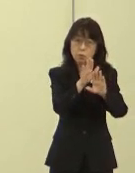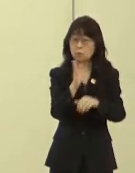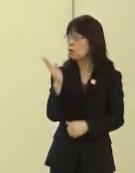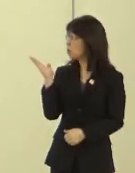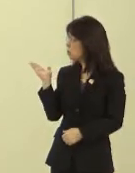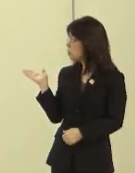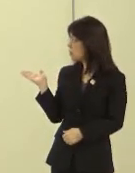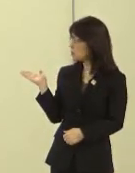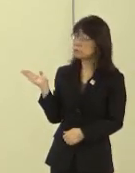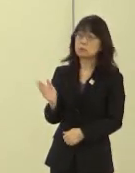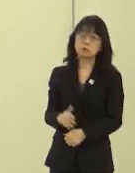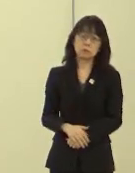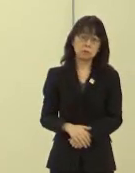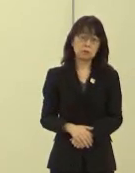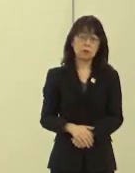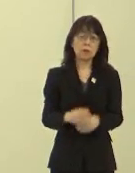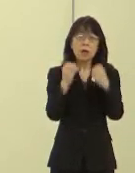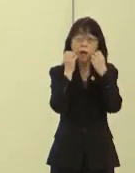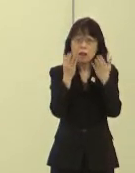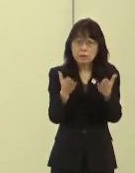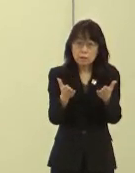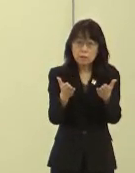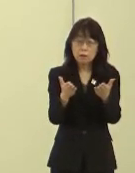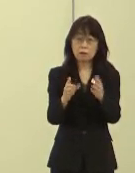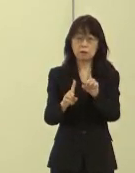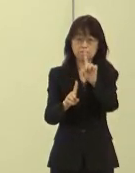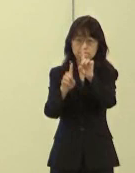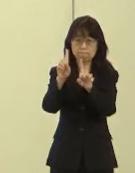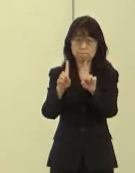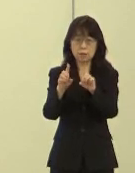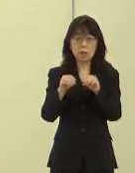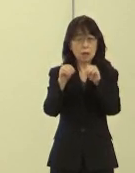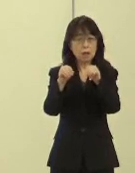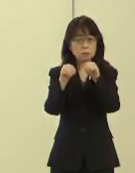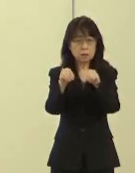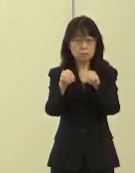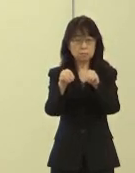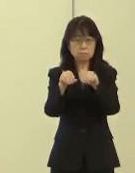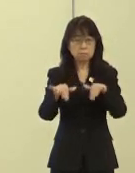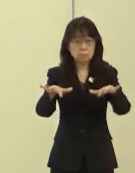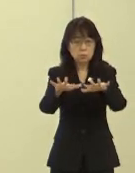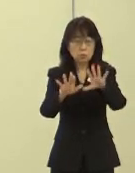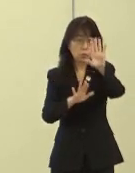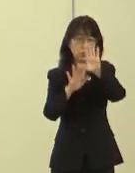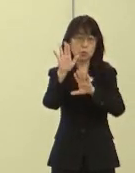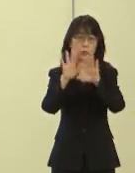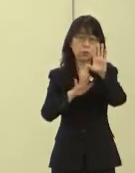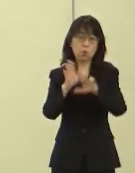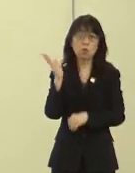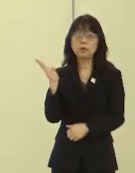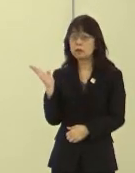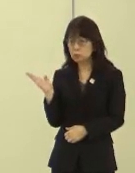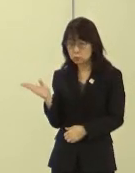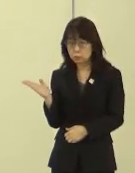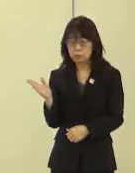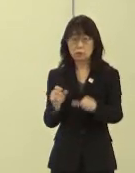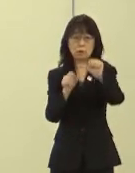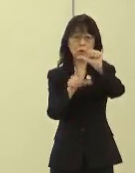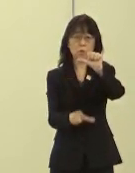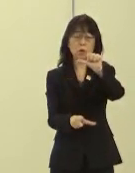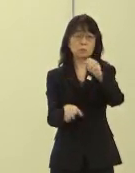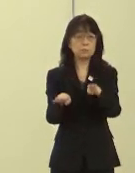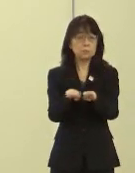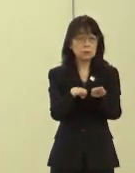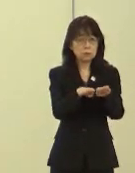ります。新たな感染の状況でございますけれども、ゴールデンウィーク明け